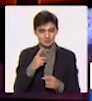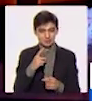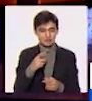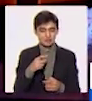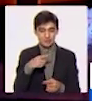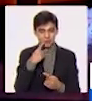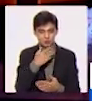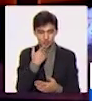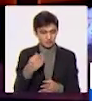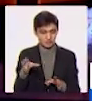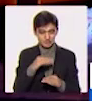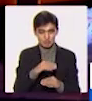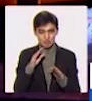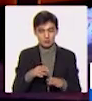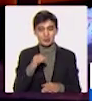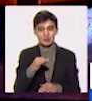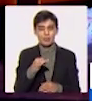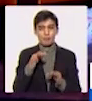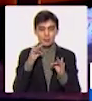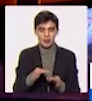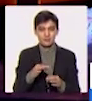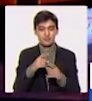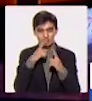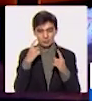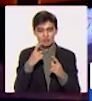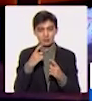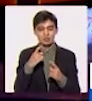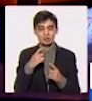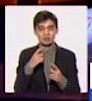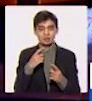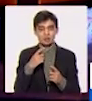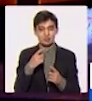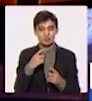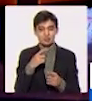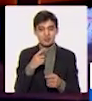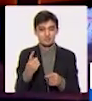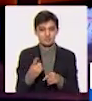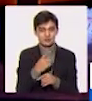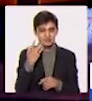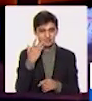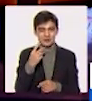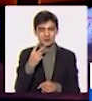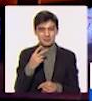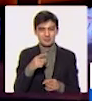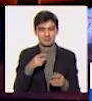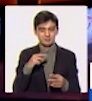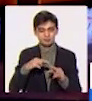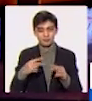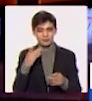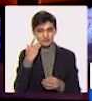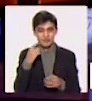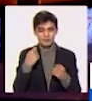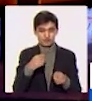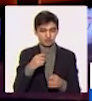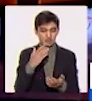не говорится, поэтому правильно носить надо маски, это... Одноразовые маски считаются, которые сейчас продаются,